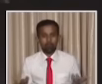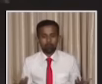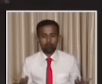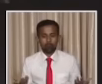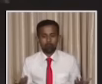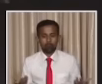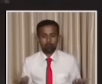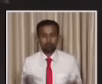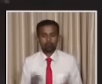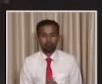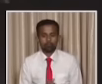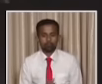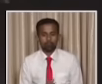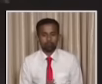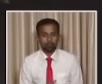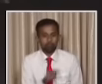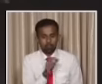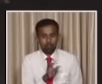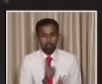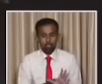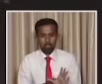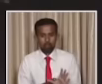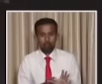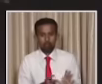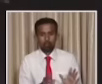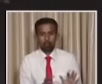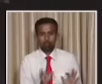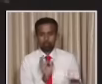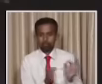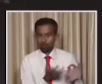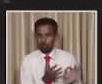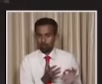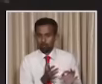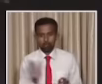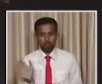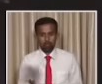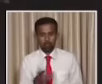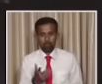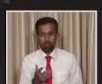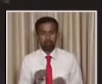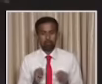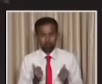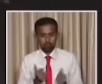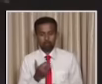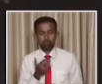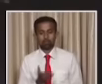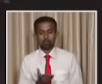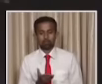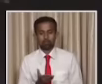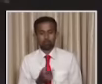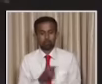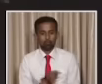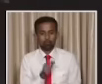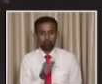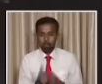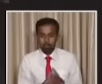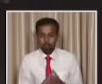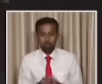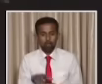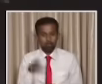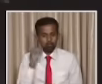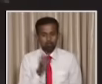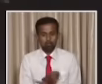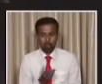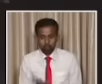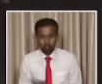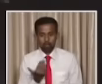වෙනකන්. ඒ මිනිස්සු හැමදාම මේ වතුවල දලු කඩන්න නෙමෙයිනේ ඉන්නේ. ඒ මිනිසුන්ට ජීවිතයක් තියෙනවා. මේකේ ගුරුවරු හැදෙන්න ඕනේ, ඉගෙනගත්ත මිනිස්සු